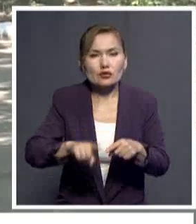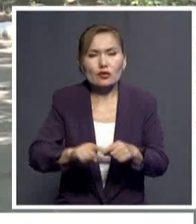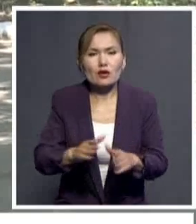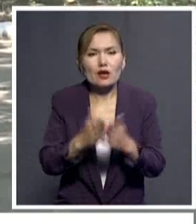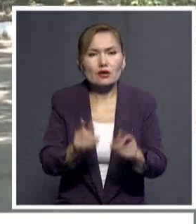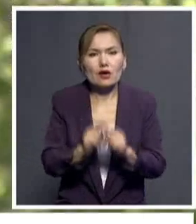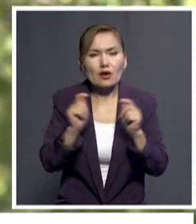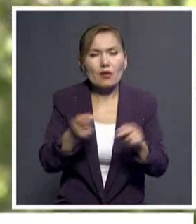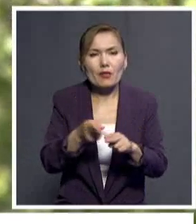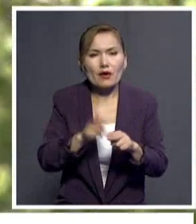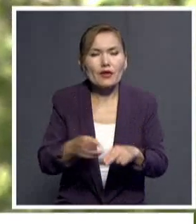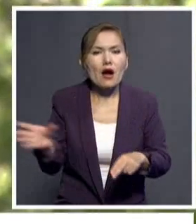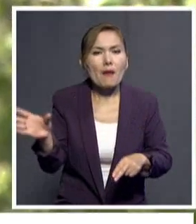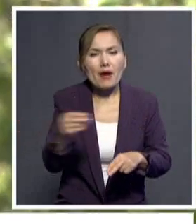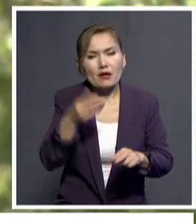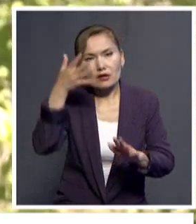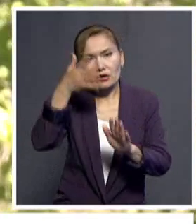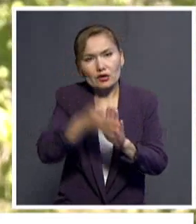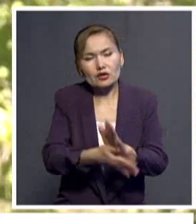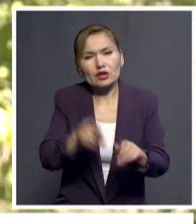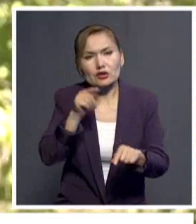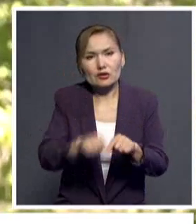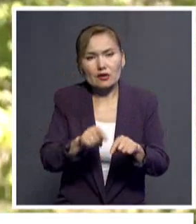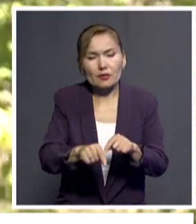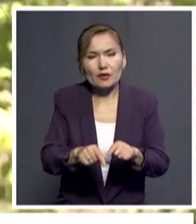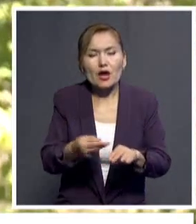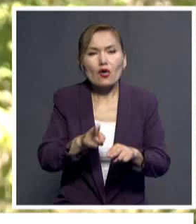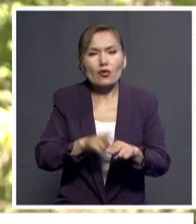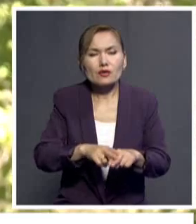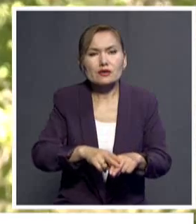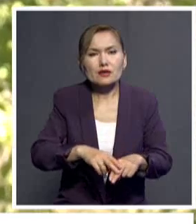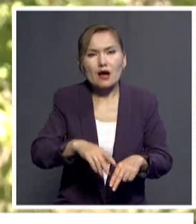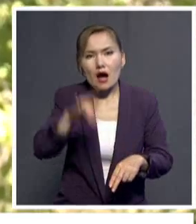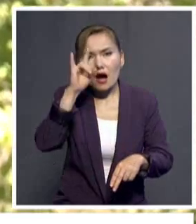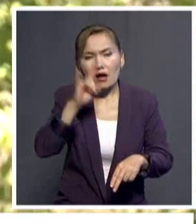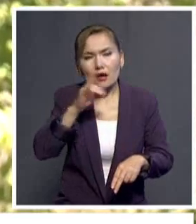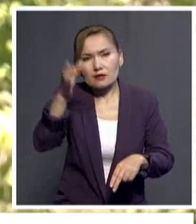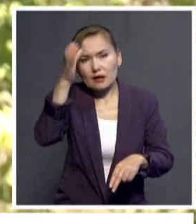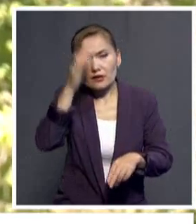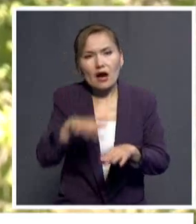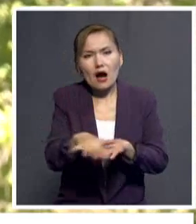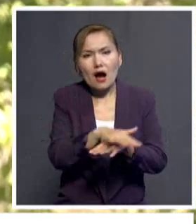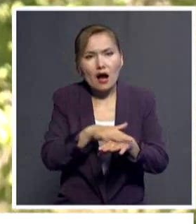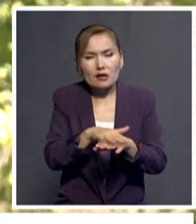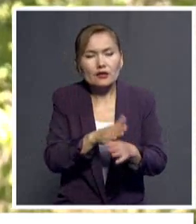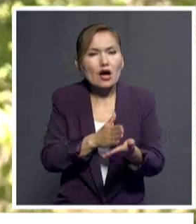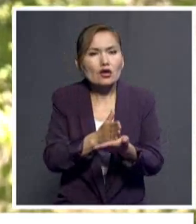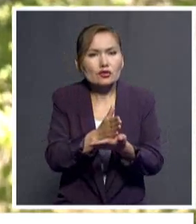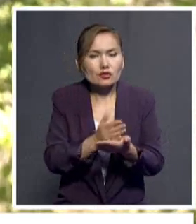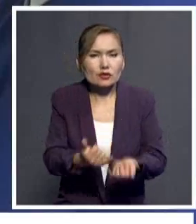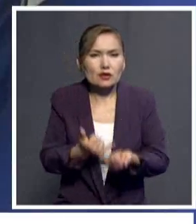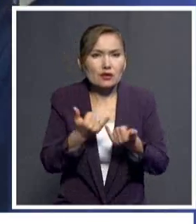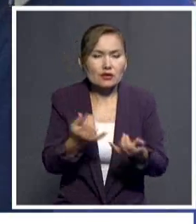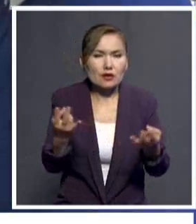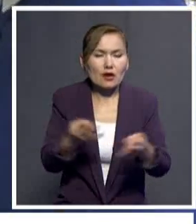ол Шәкәрімнің ар білімін зерттеуде. Халқына, жұртына қызмет ету білімнен емес, мінезден дейді. Бұл не деген сөз? Осы жағынан қарасақ,